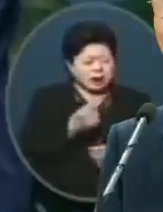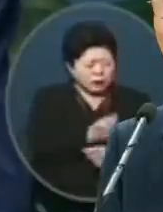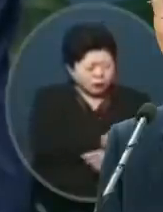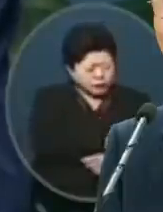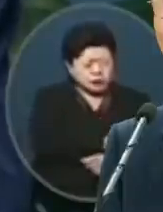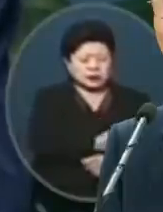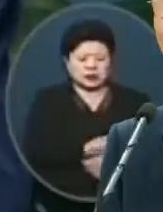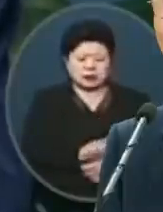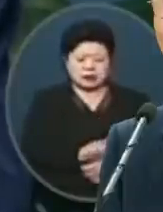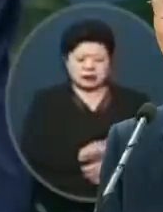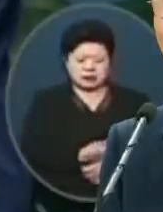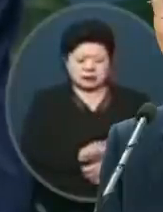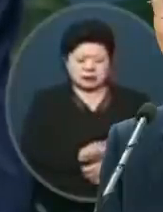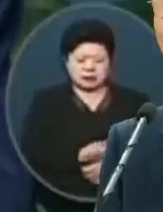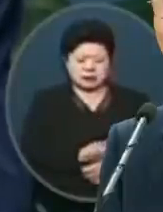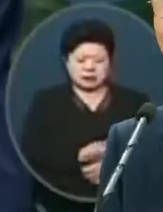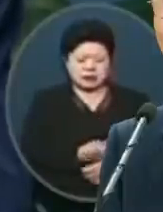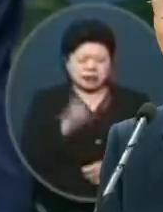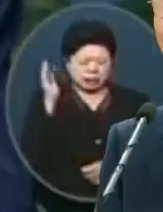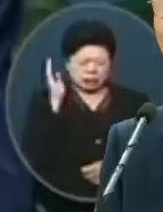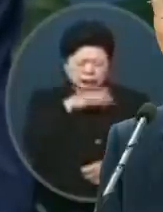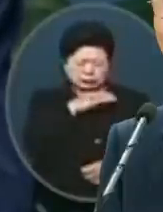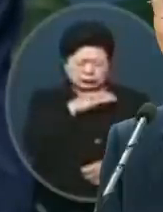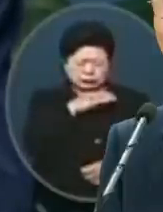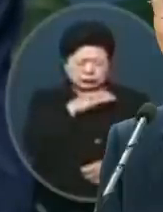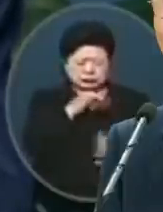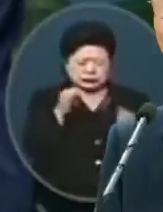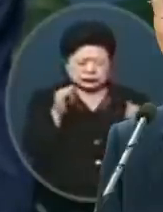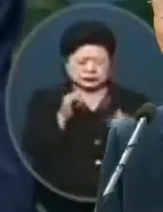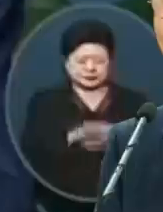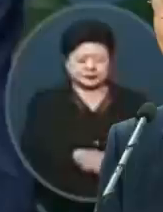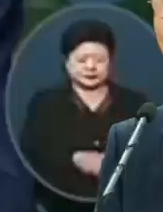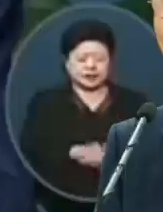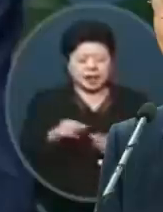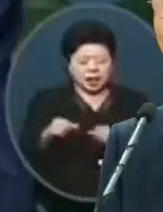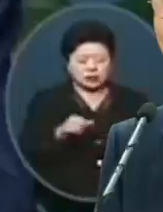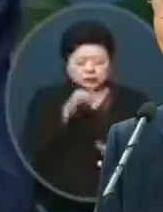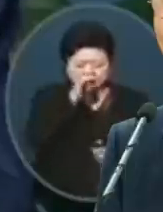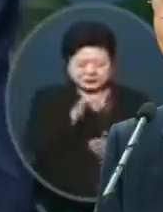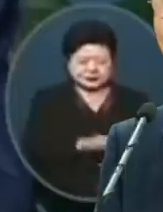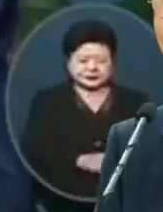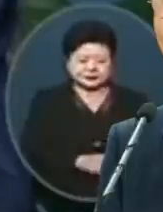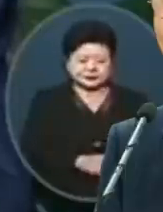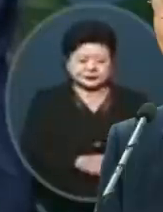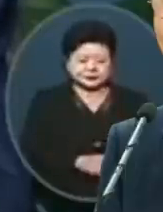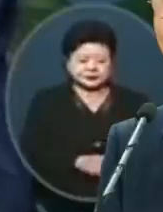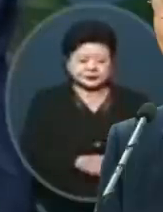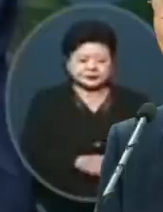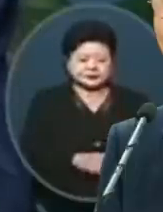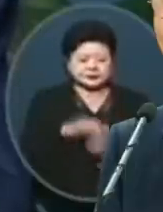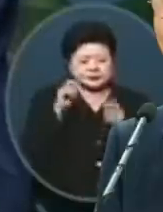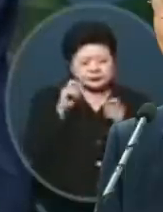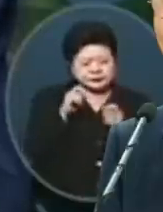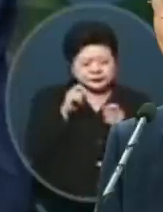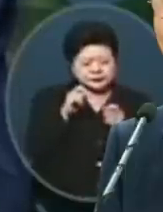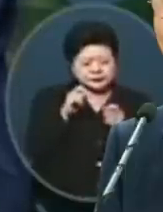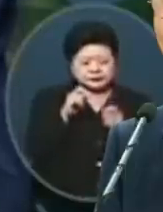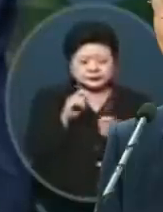엄청나게 고약한 짓을 하는 것입니다. 우리도 가까이에